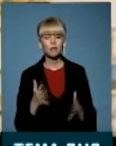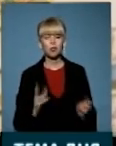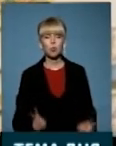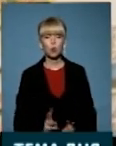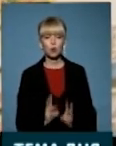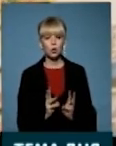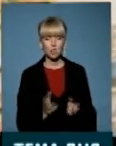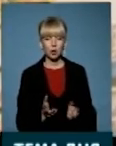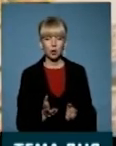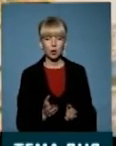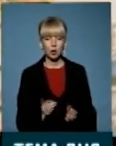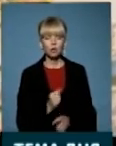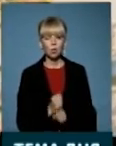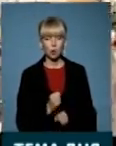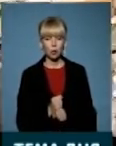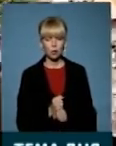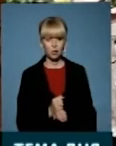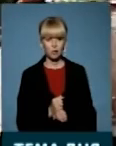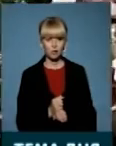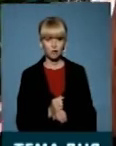пожежа? Нічого робити.